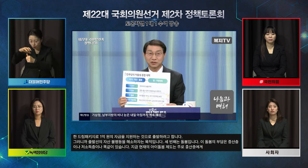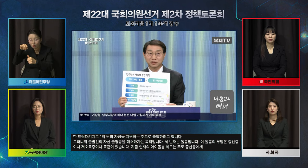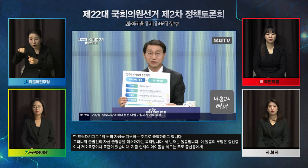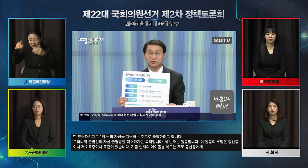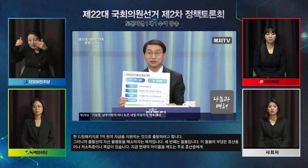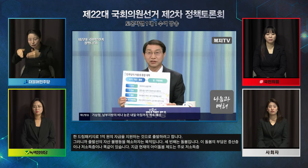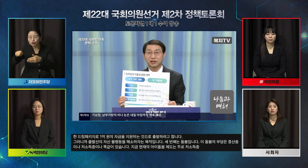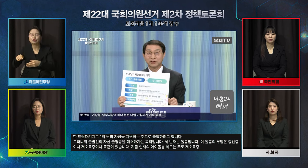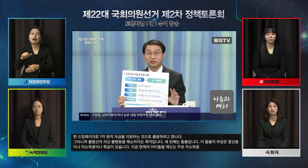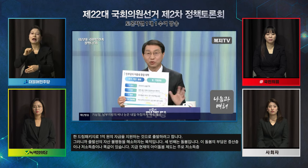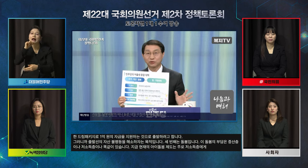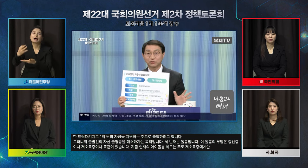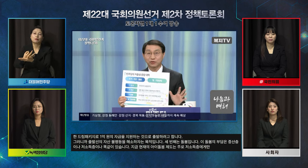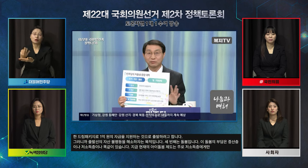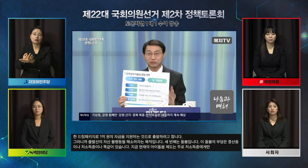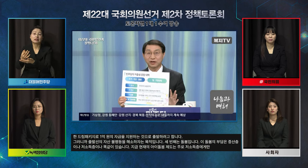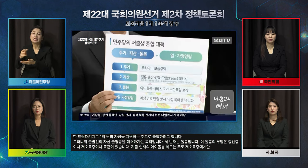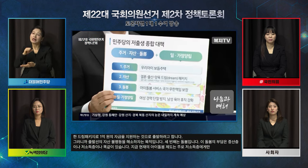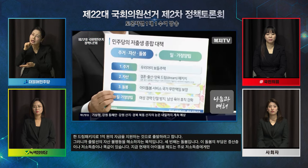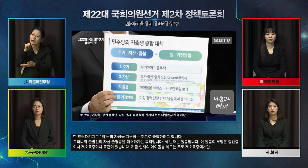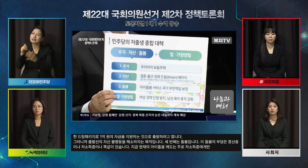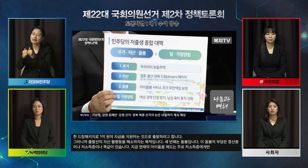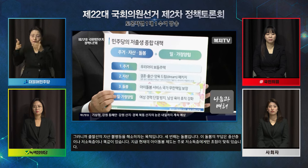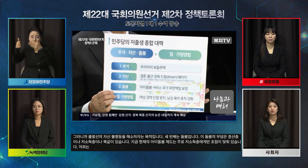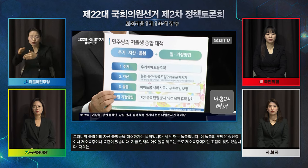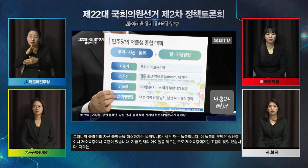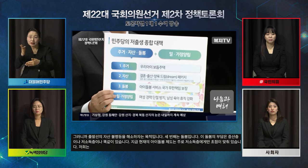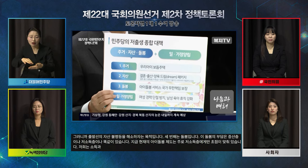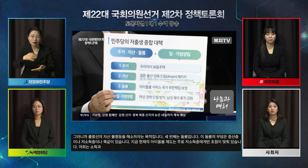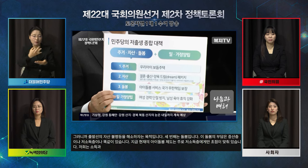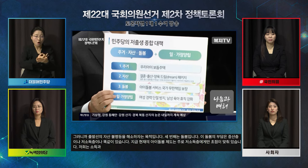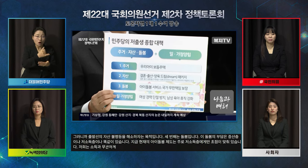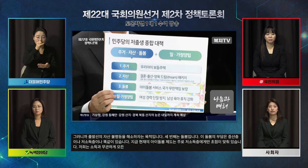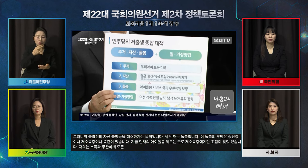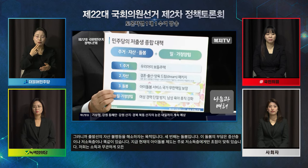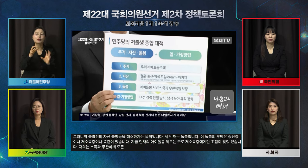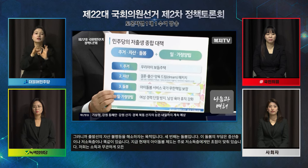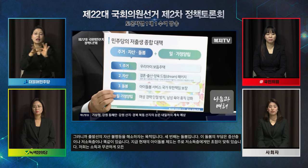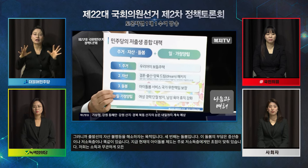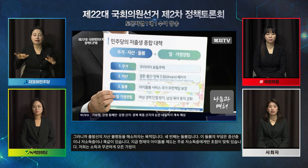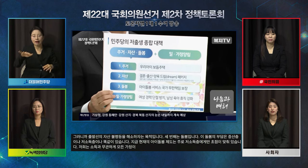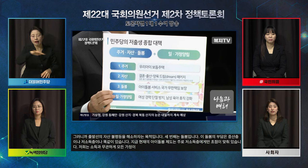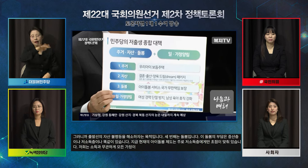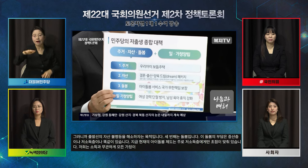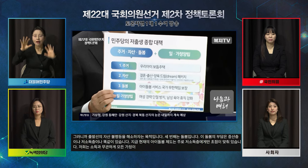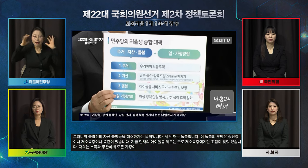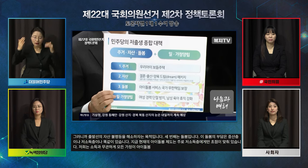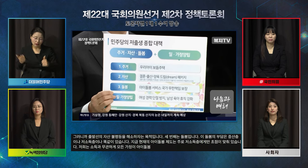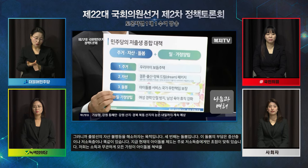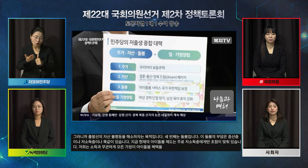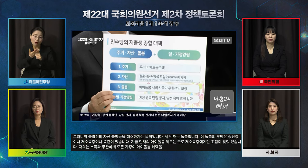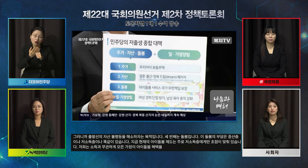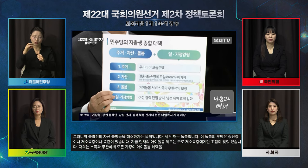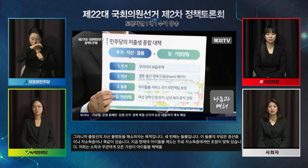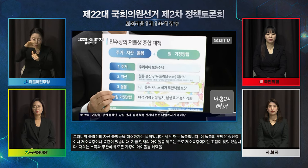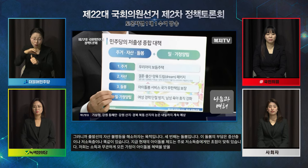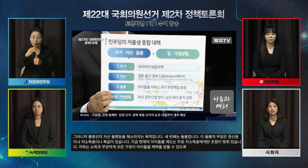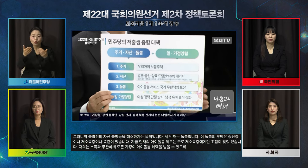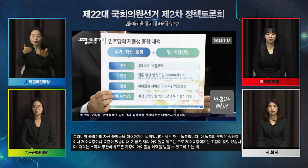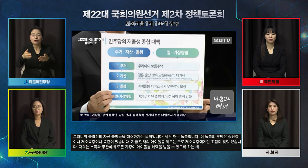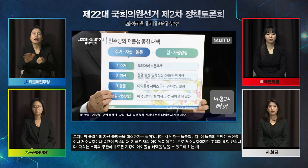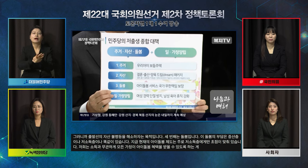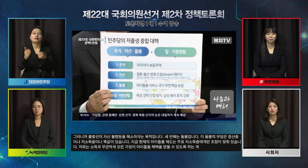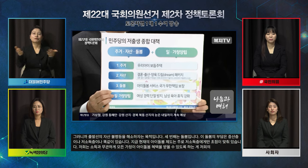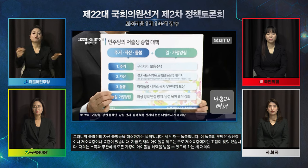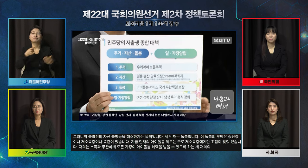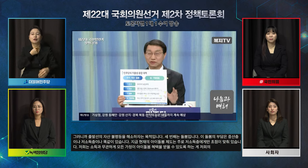맞춰져 있습니다. 저희들은 소득과 무관하게 모든 가정이 아이돌봄 혜택을 받을 수 있도록 하는 게 저희들의